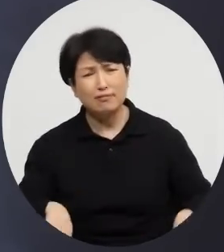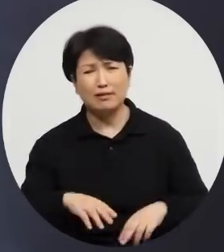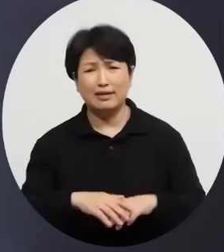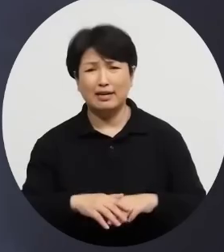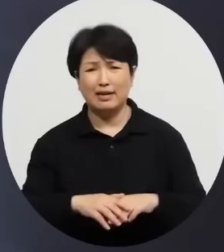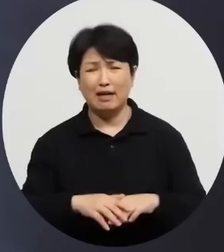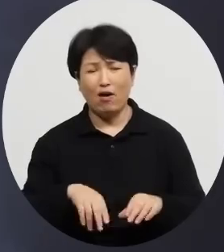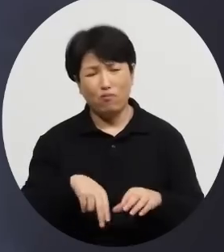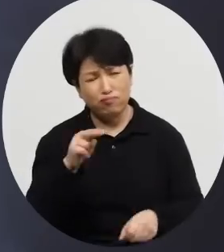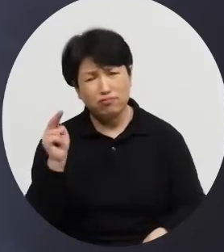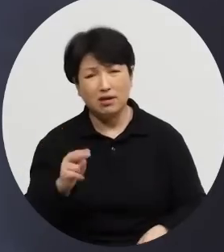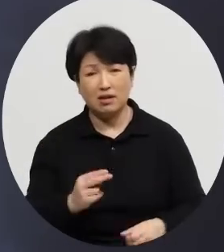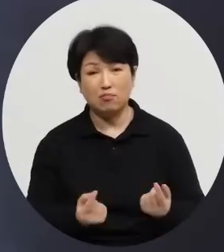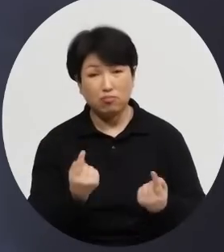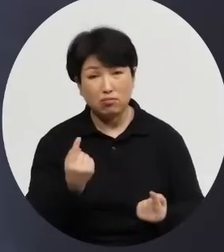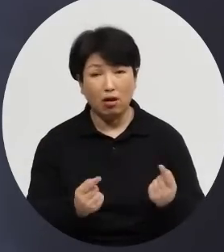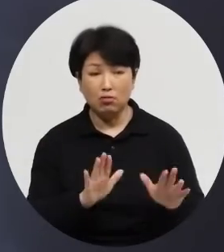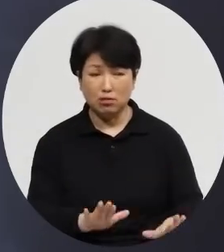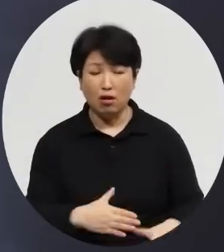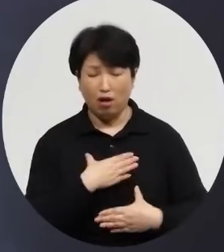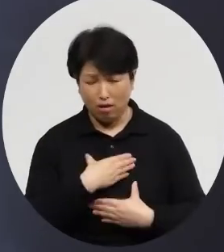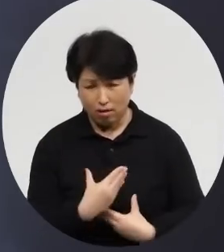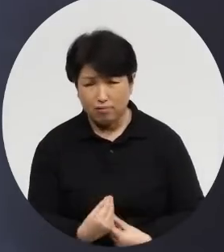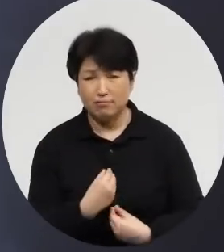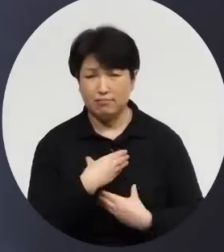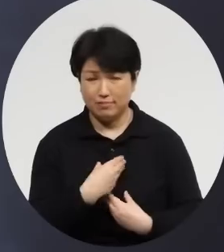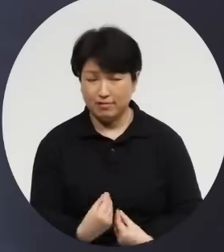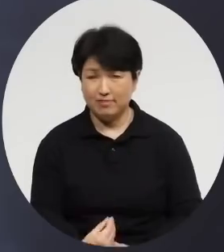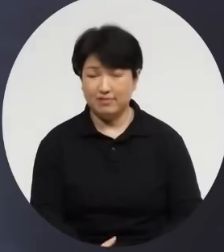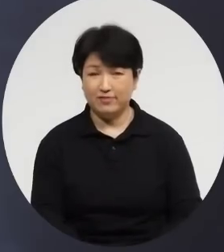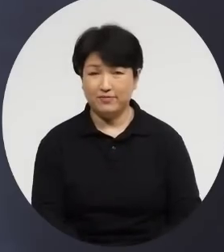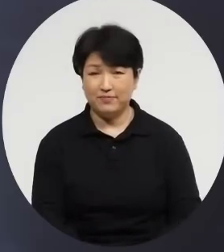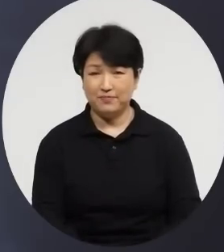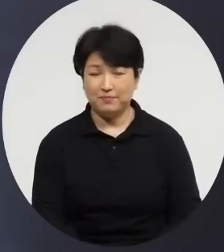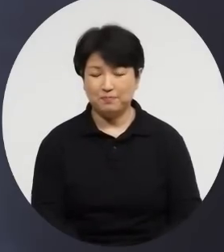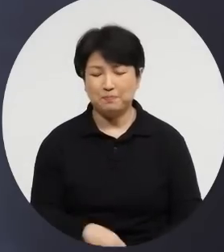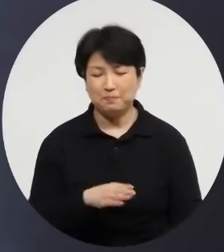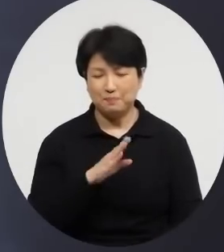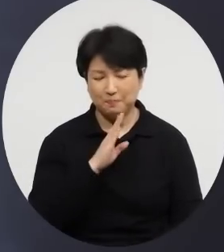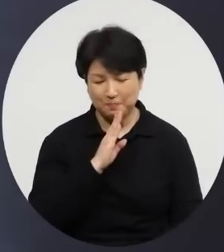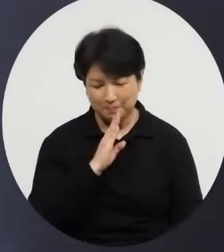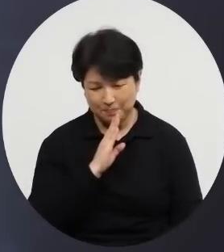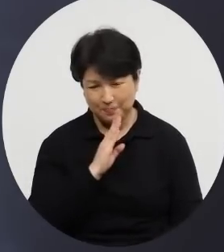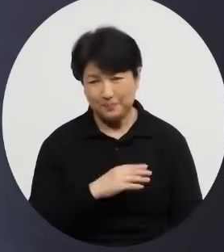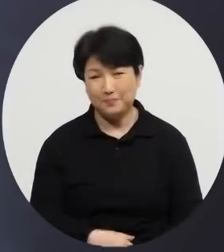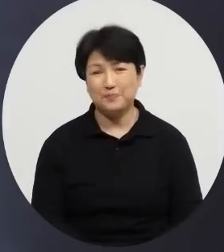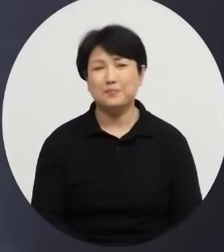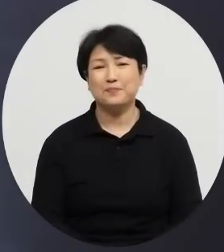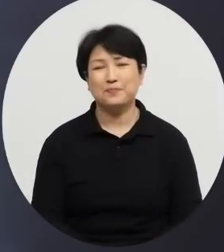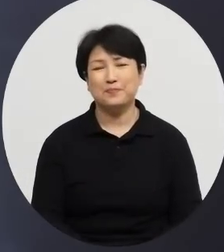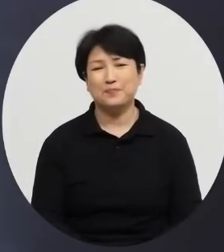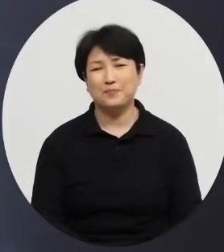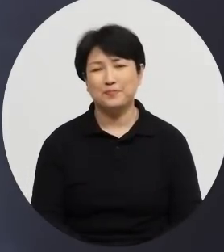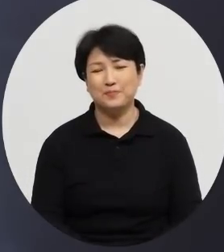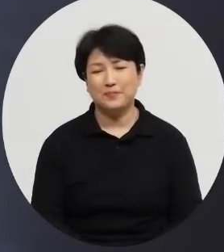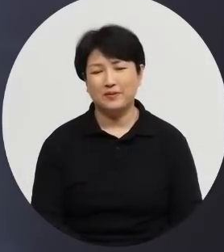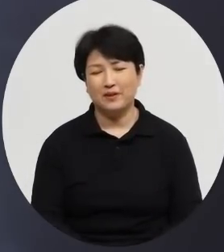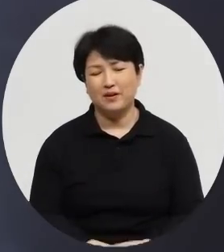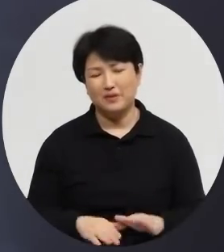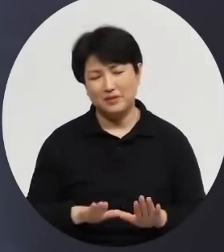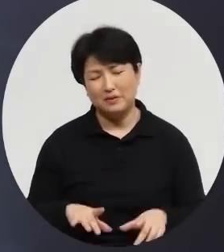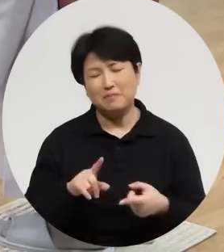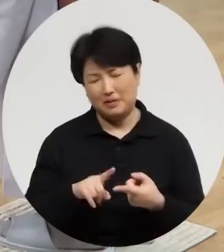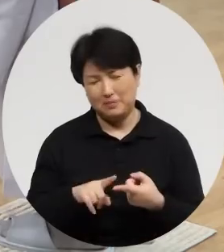길거리에 내몰리고 이런 것보다야 훨씬 안정되잖아요. 네, 맞습니다. 네. 네, 너무 현실에